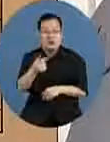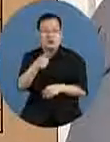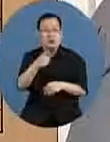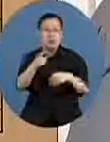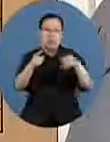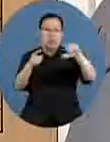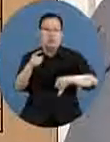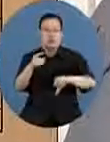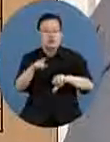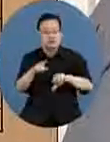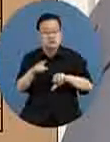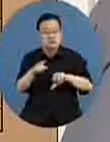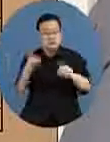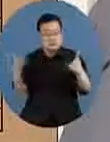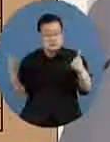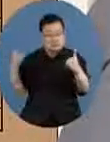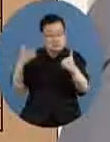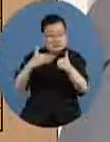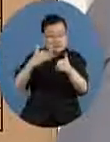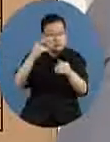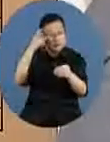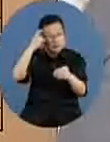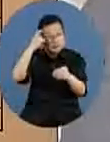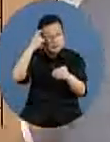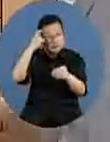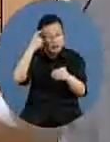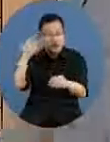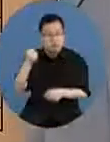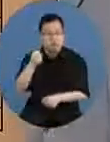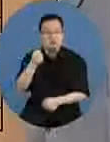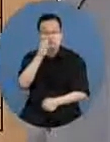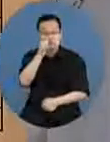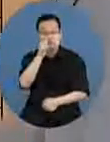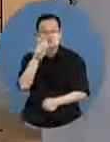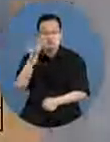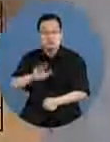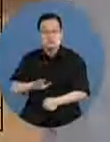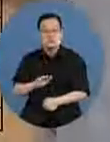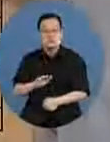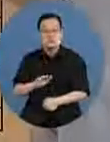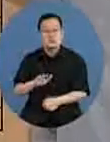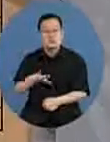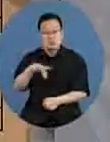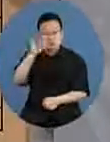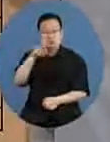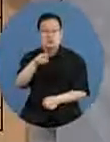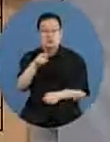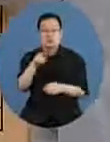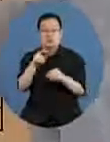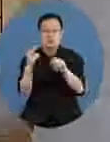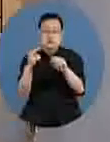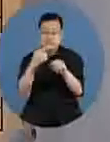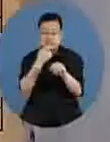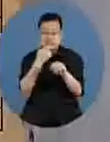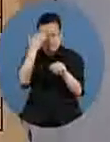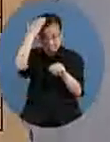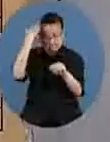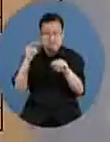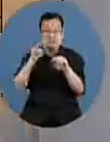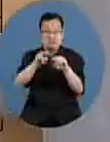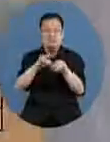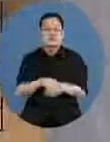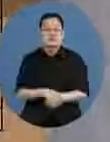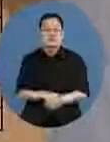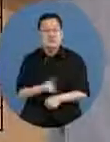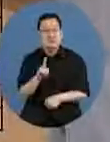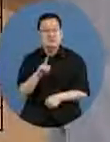바둑은 거의 끝나지 않았느냐 이런 생각이 있었습니다. 네, 그러나 이민호 5단이 멋진 끼우는 수를 뒀어요. 네, 여기서 이제 안